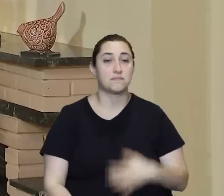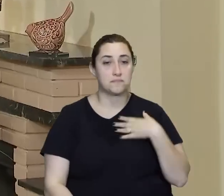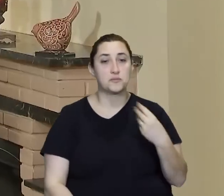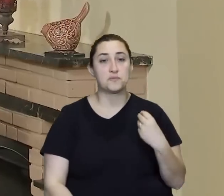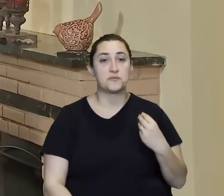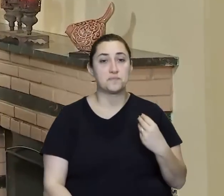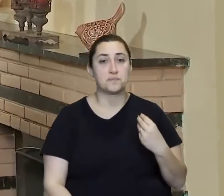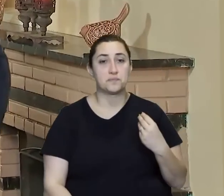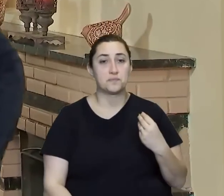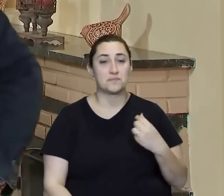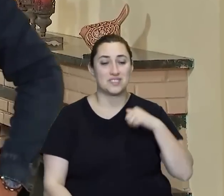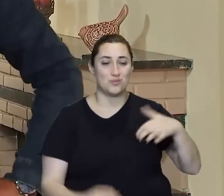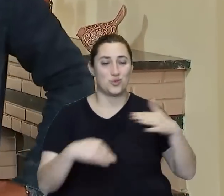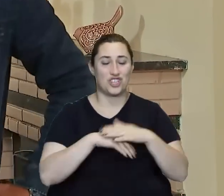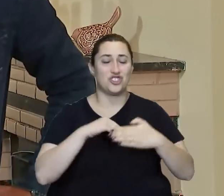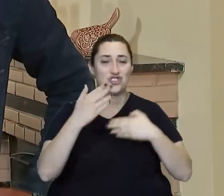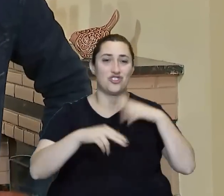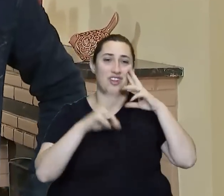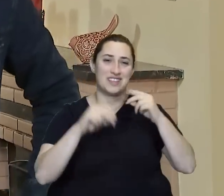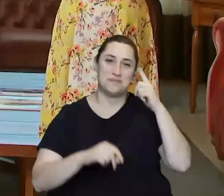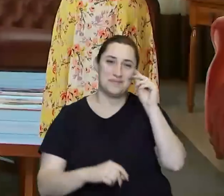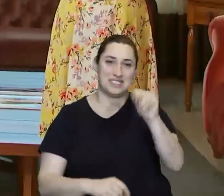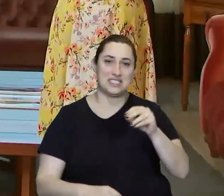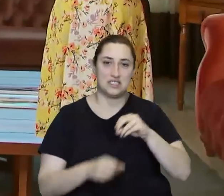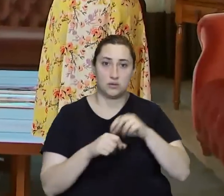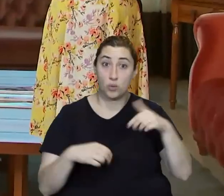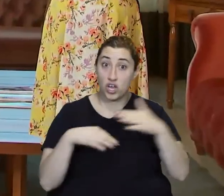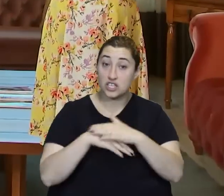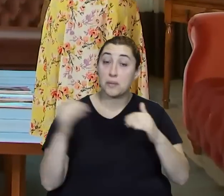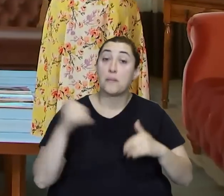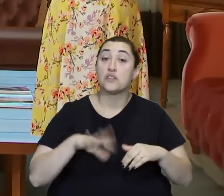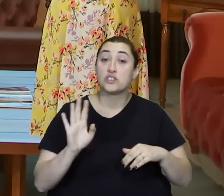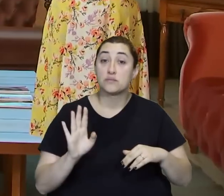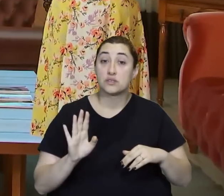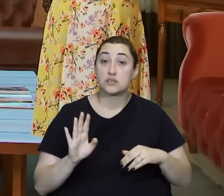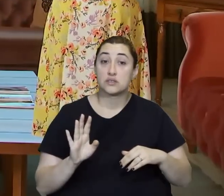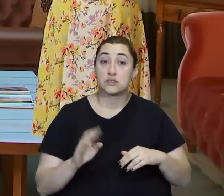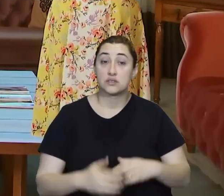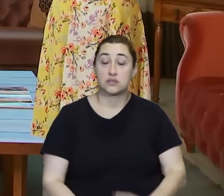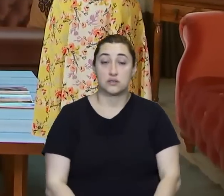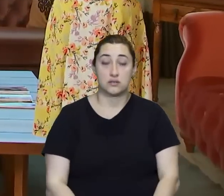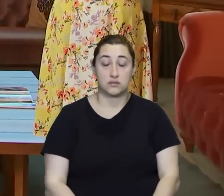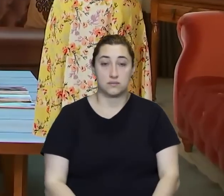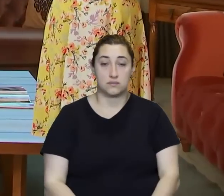İyiyim, iyiyim. Biz bu gece de dışarıda kalacağız, onu söyleyeyim dedim. Bu gece de mi gelmeyeceksiniz abi?